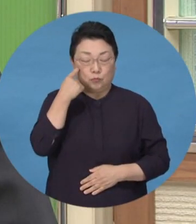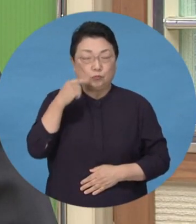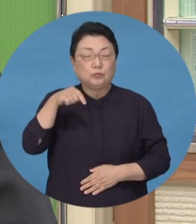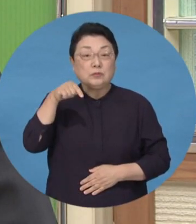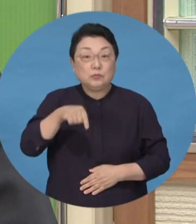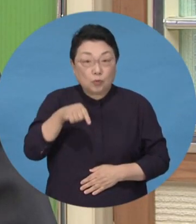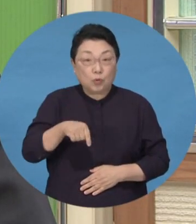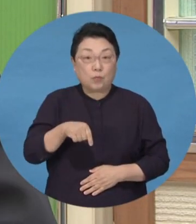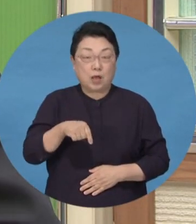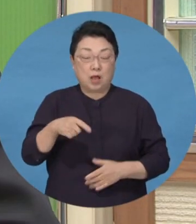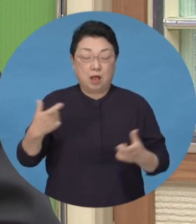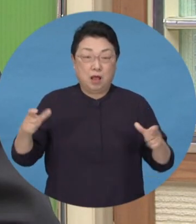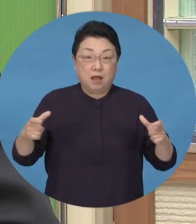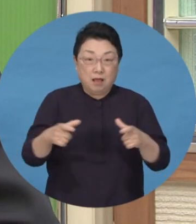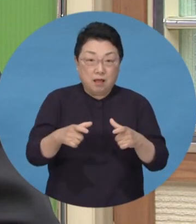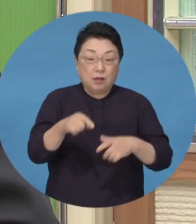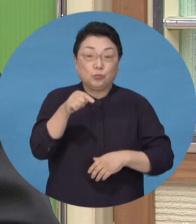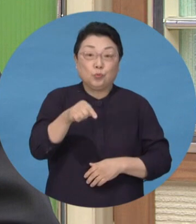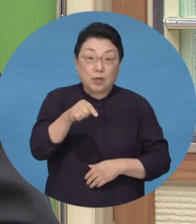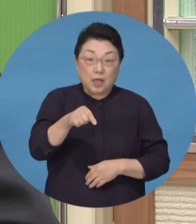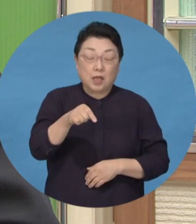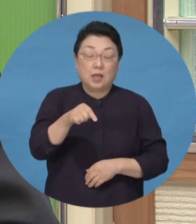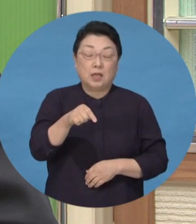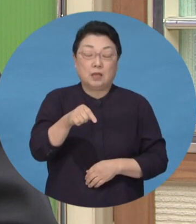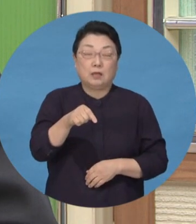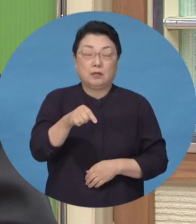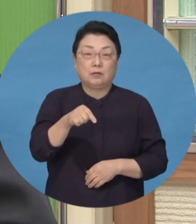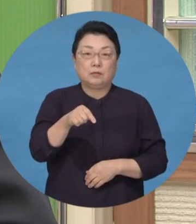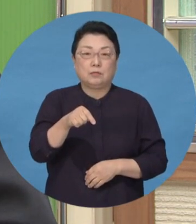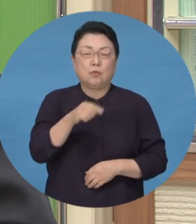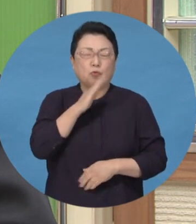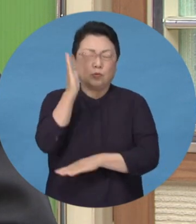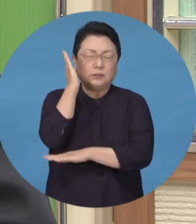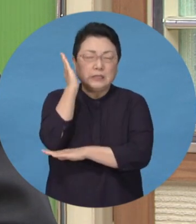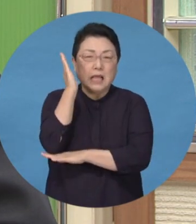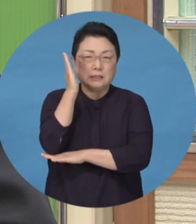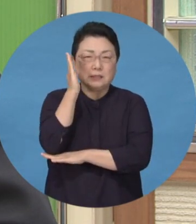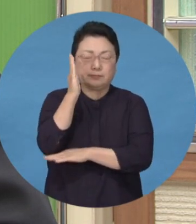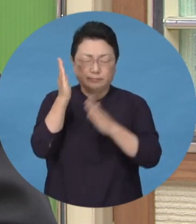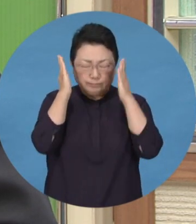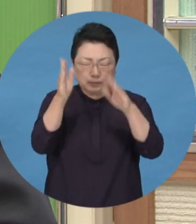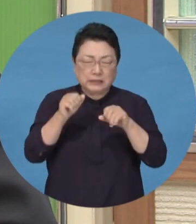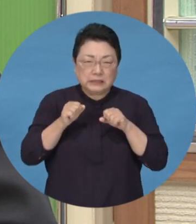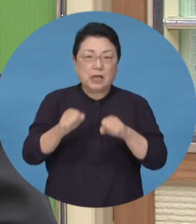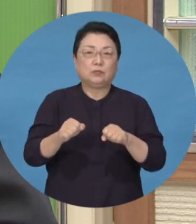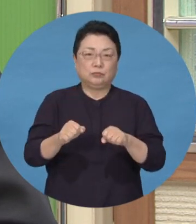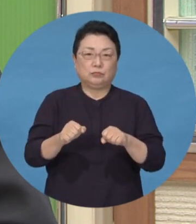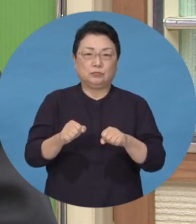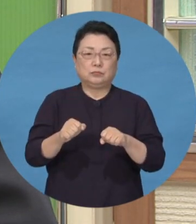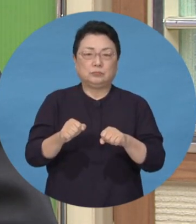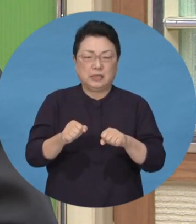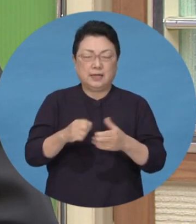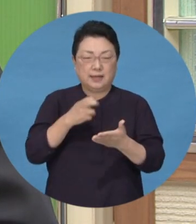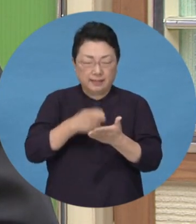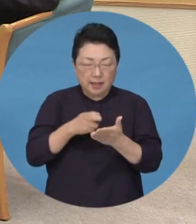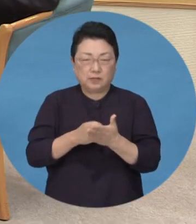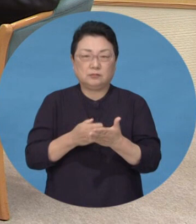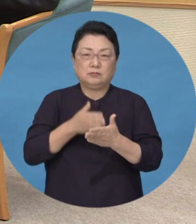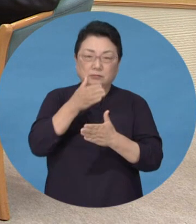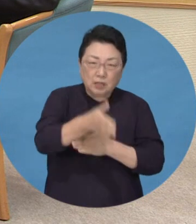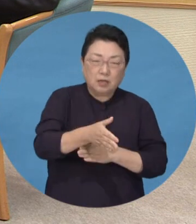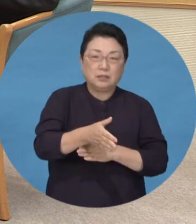東京を政治が真面目に取り組めば変えられるはずだと